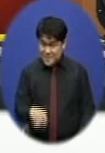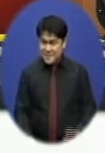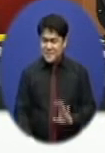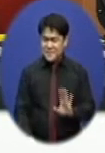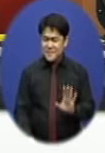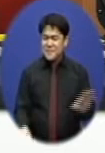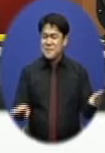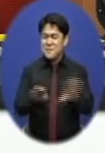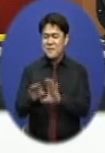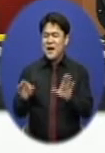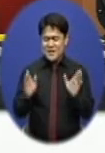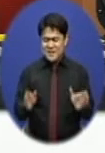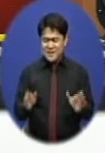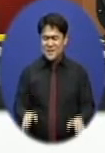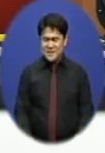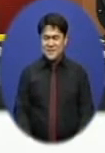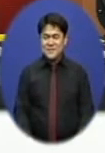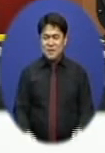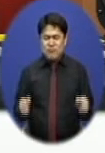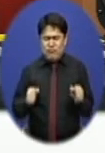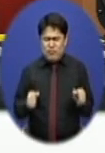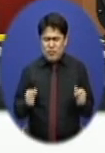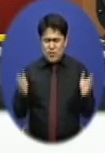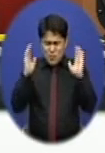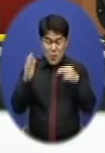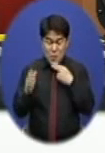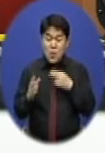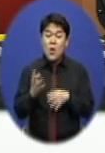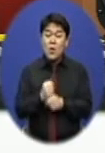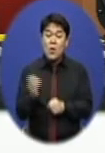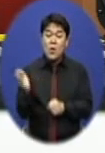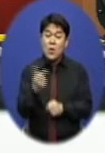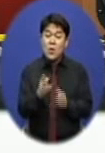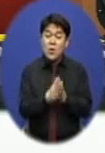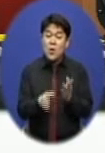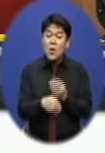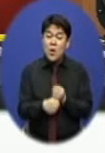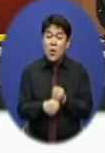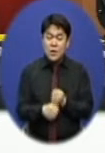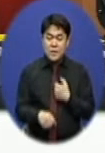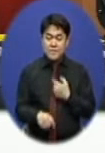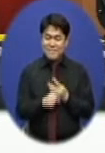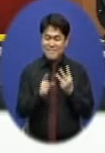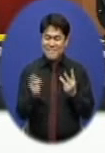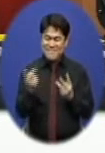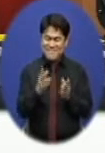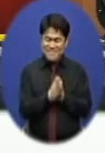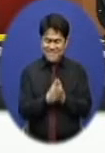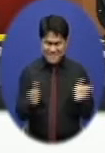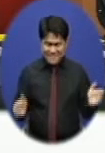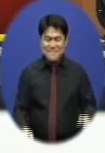지금은 방학을 했어요. 아, 방학이구나. 추워서. 그럼 네. 언제부터 이제? 3월달부터 하죠, 이제. 네. 그렇군요.